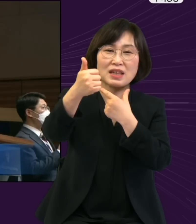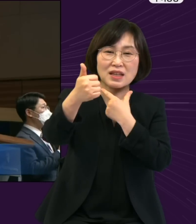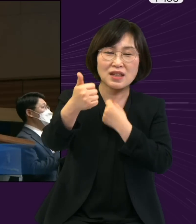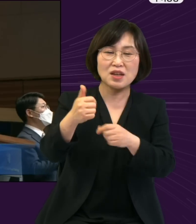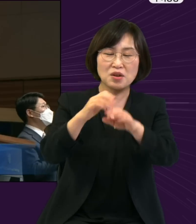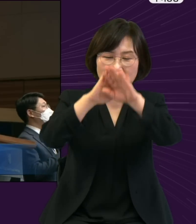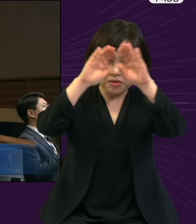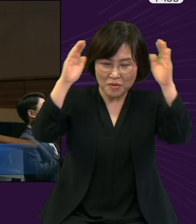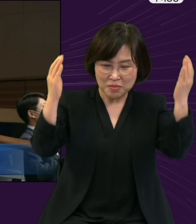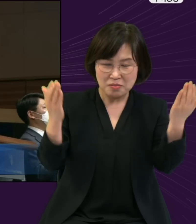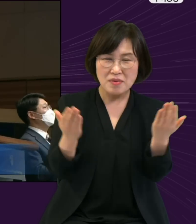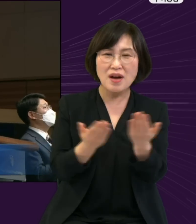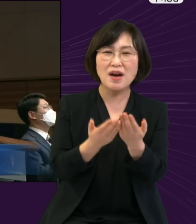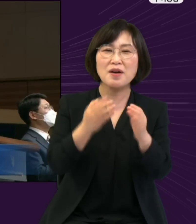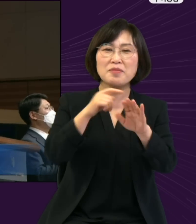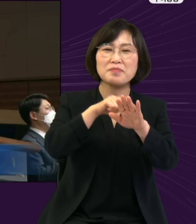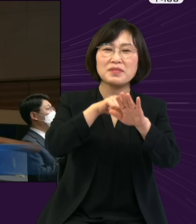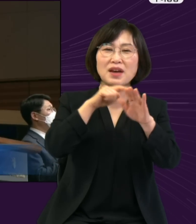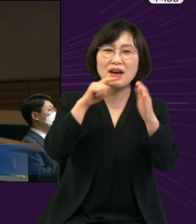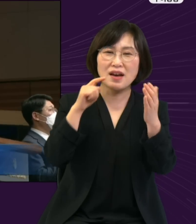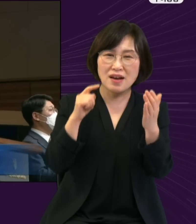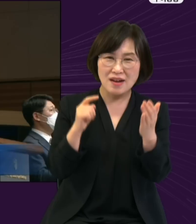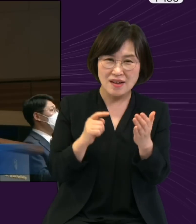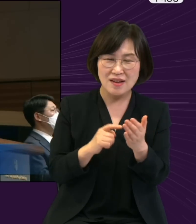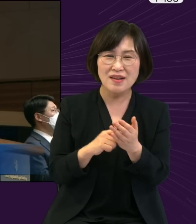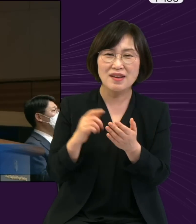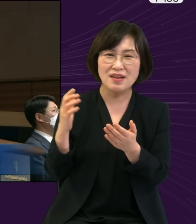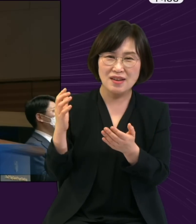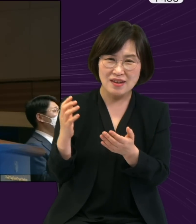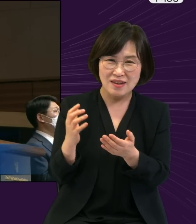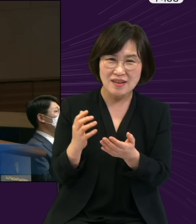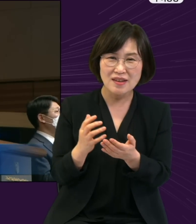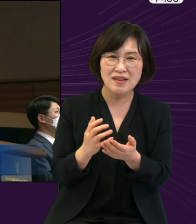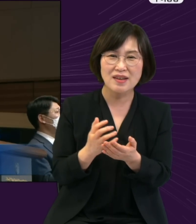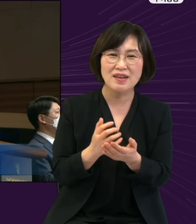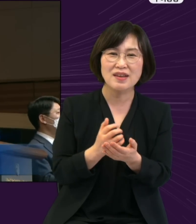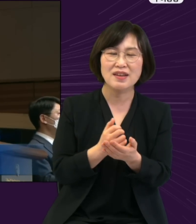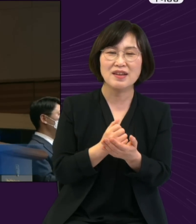섬기리. 온 마음 다해